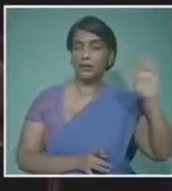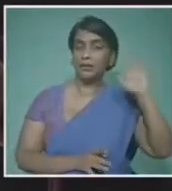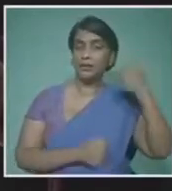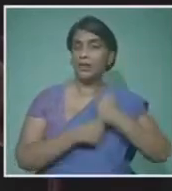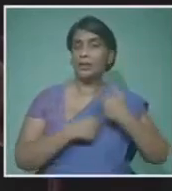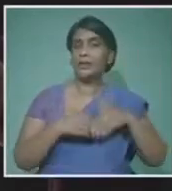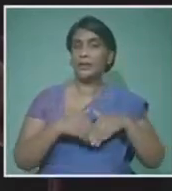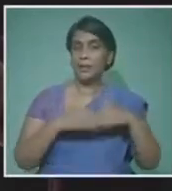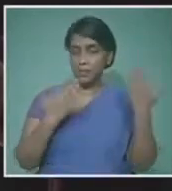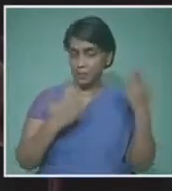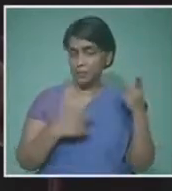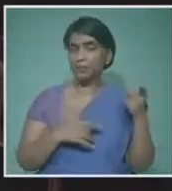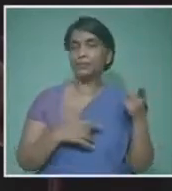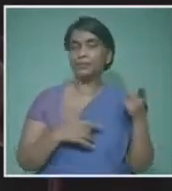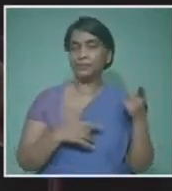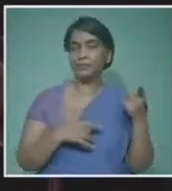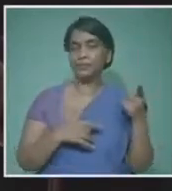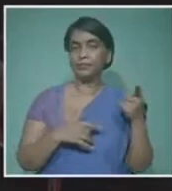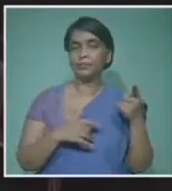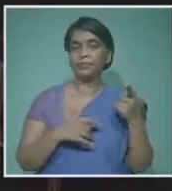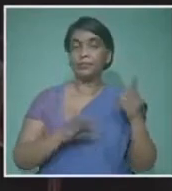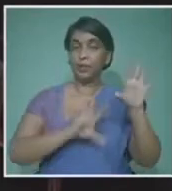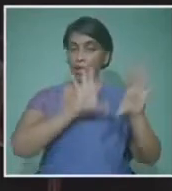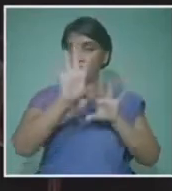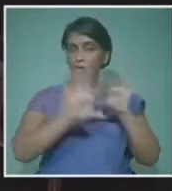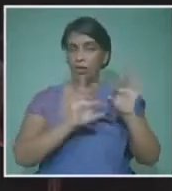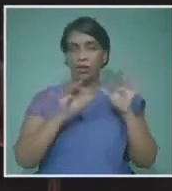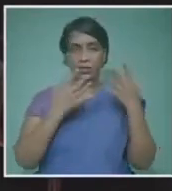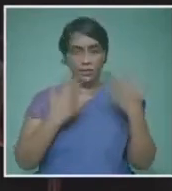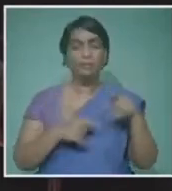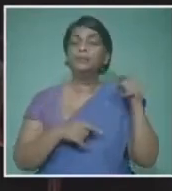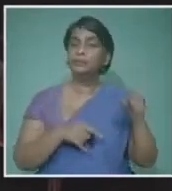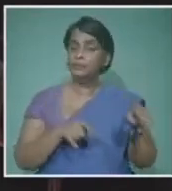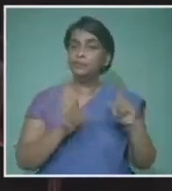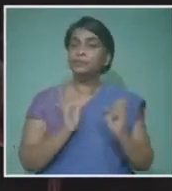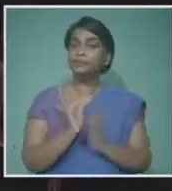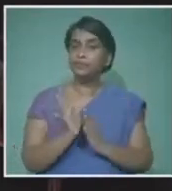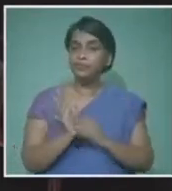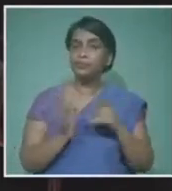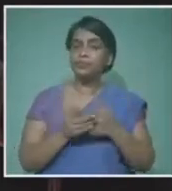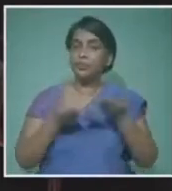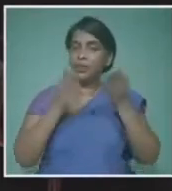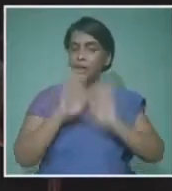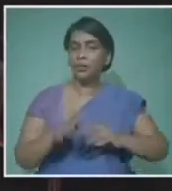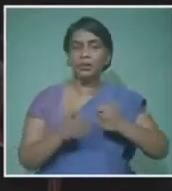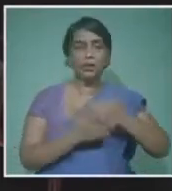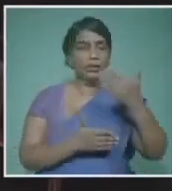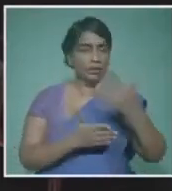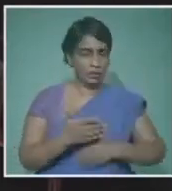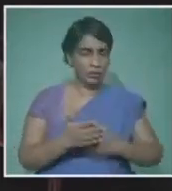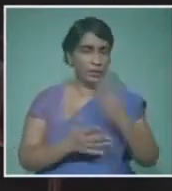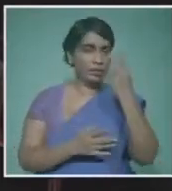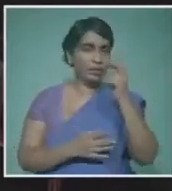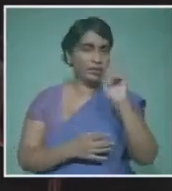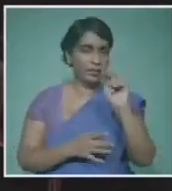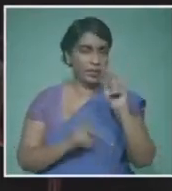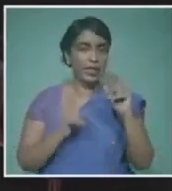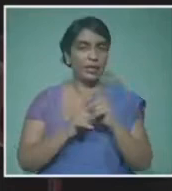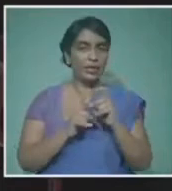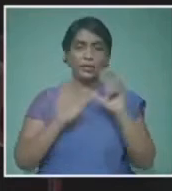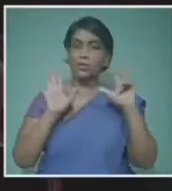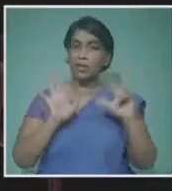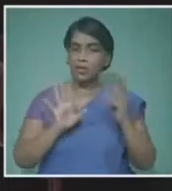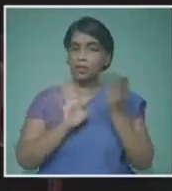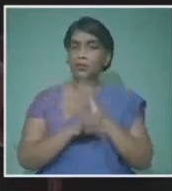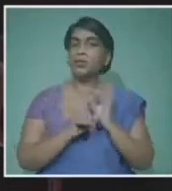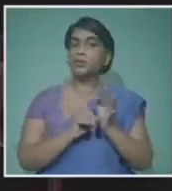අතිවිශේෂ ගැසට් පත්‍රය මගින් පත් කරන ලබ තිබුණා. එසේම එම කොමිෂන් සභාවේ අවසන් වාර්තාව 2020 දෙසැම්බර් 8 වෙනි